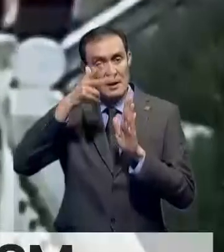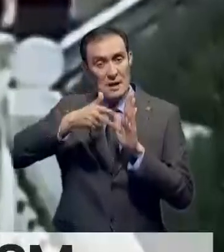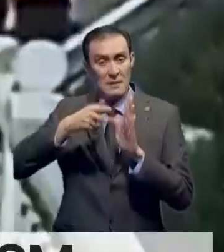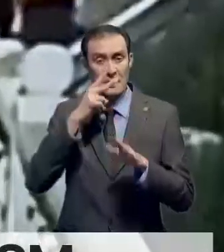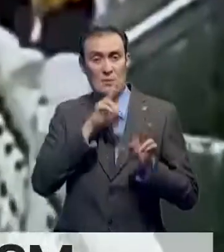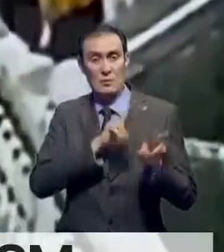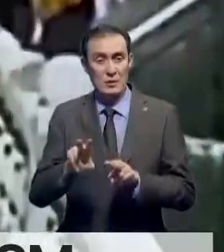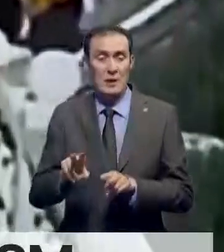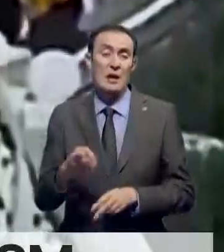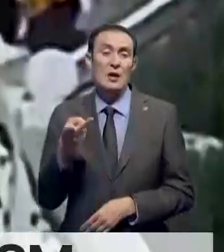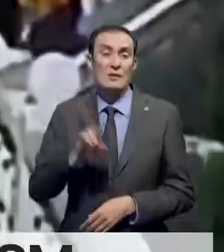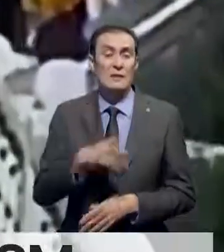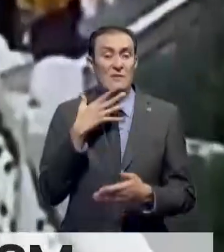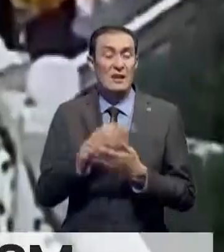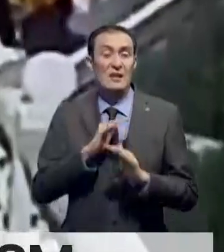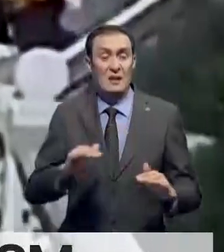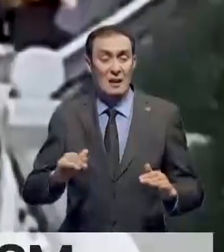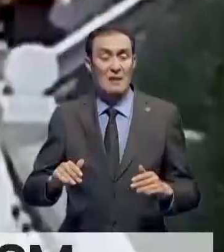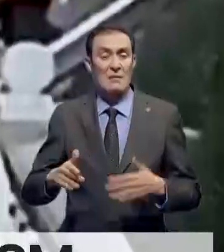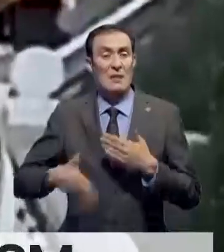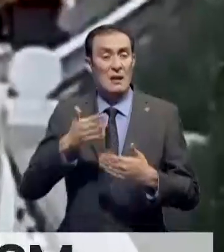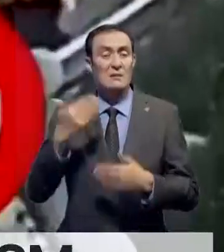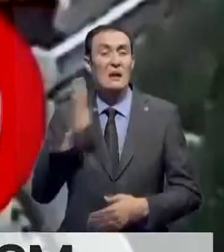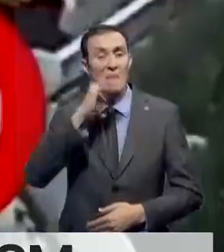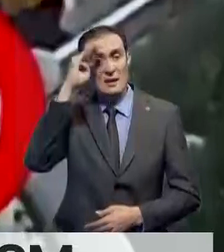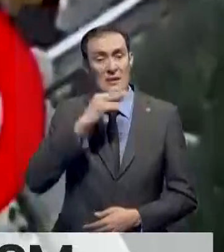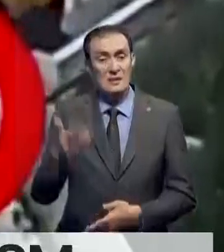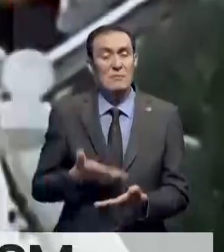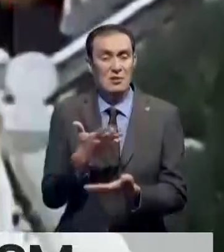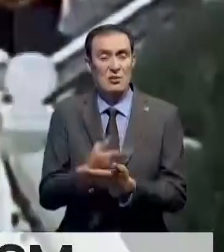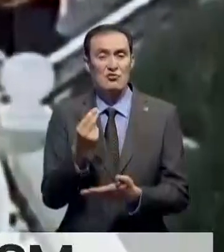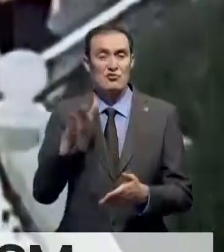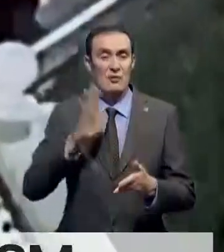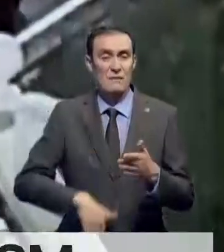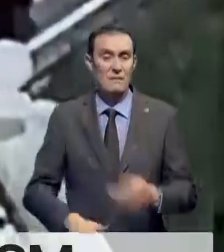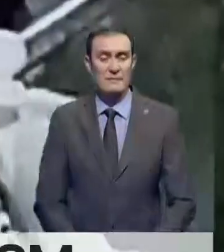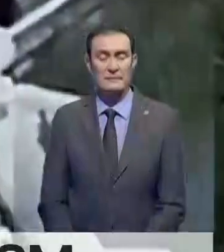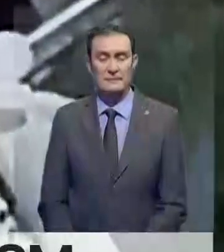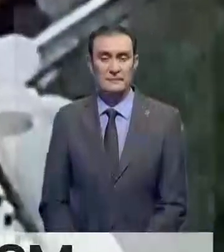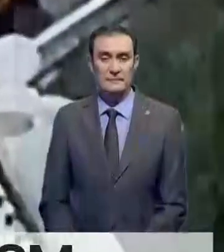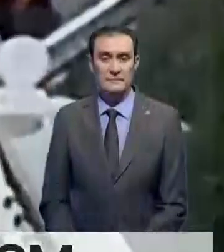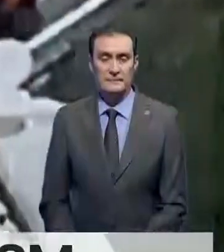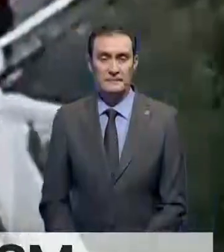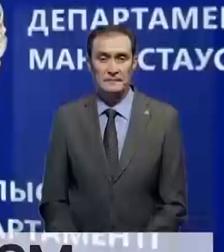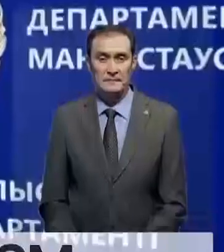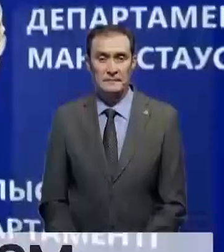камеры видеонаблюдения. За своих детей наказание понесли родители и заплатили штраф.